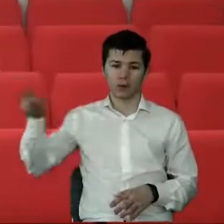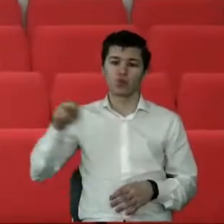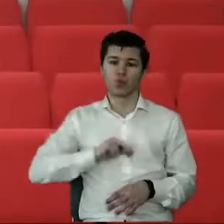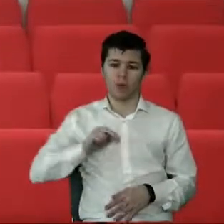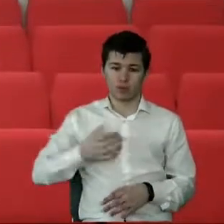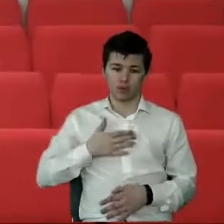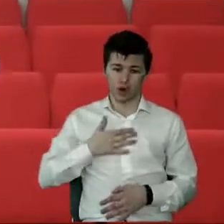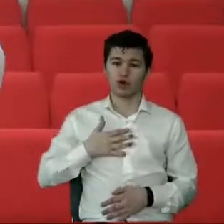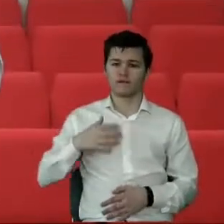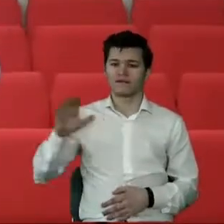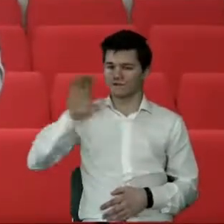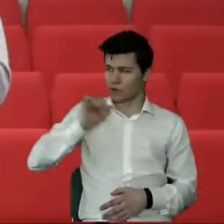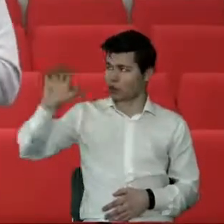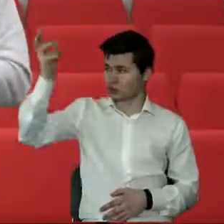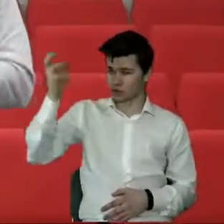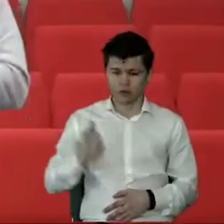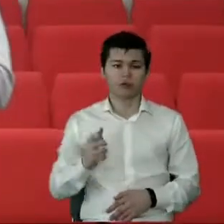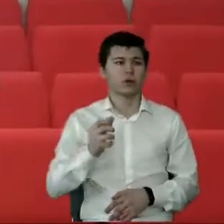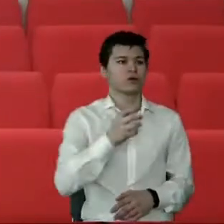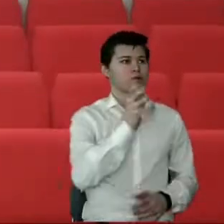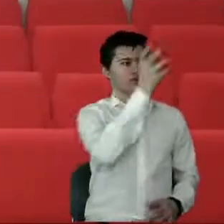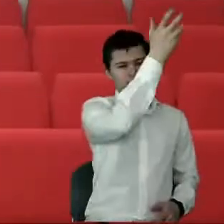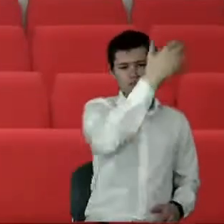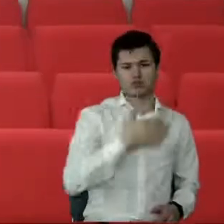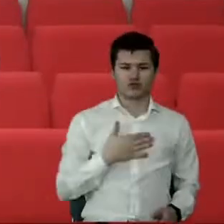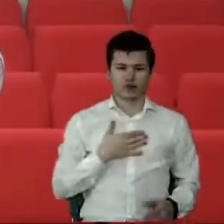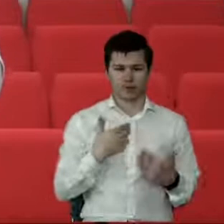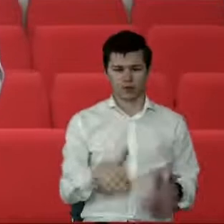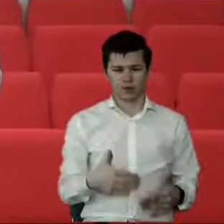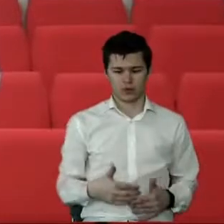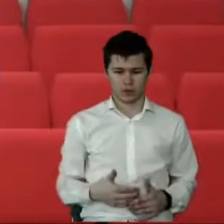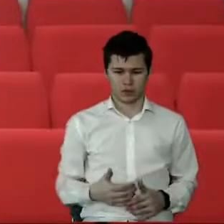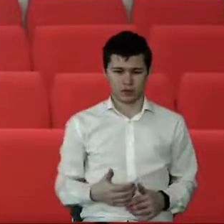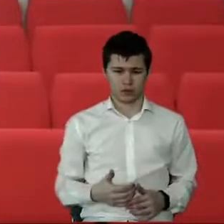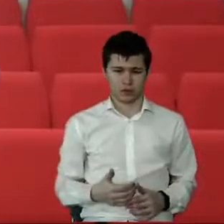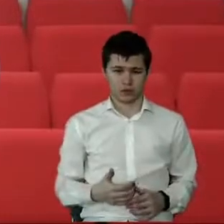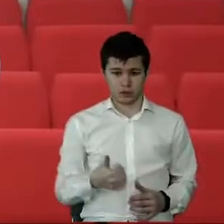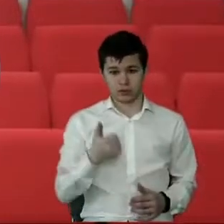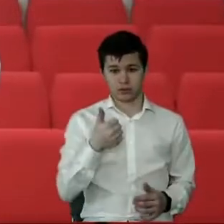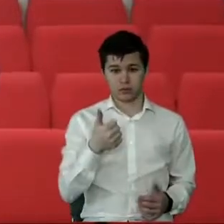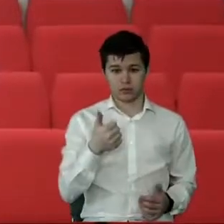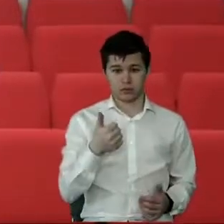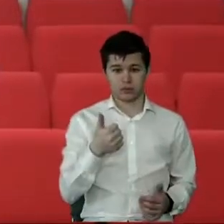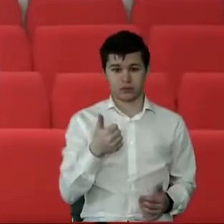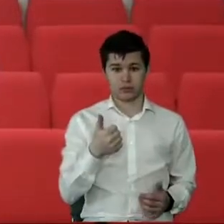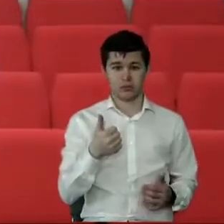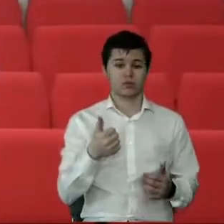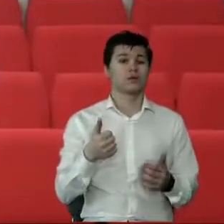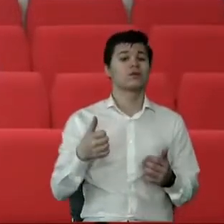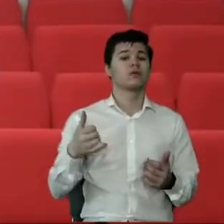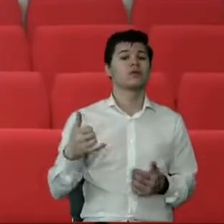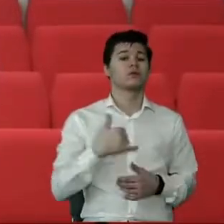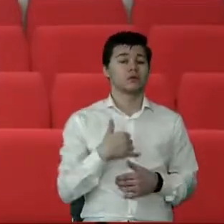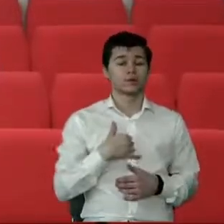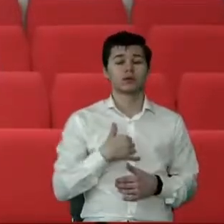Согласно Википедии, наше объединение УЦХВЕ имеет 374 тысячи прихожан или 113 тысяч членов